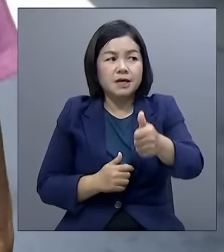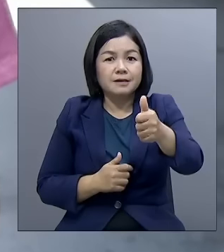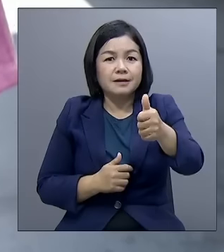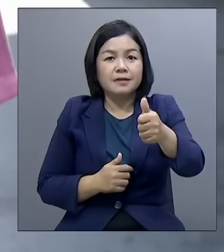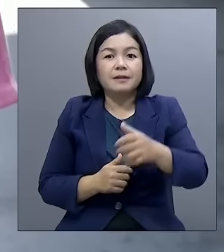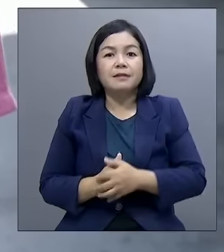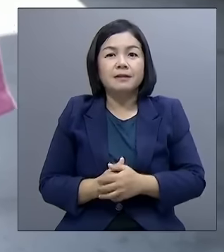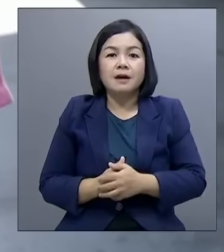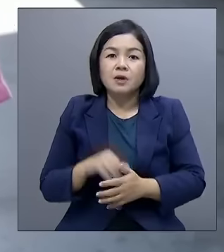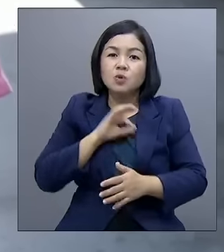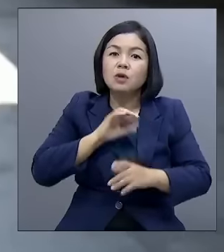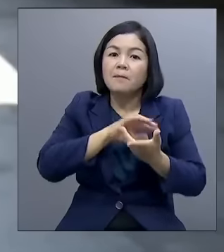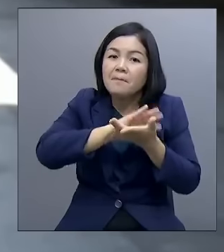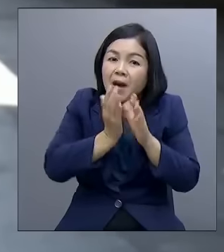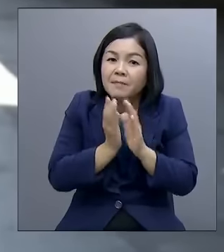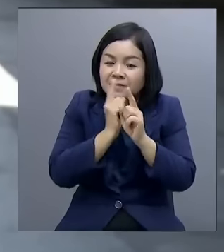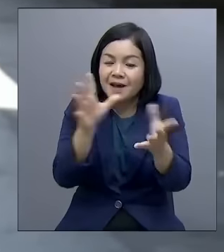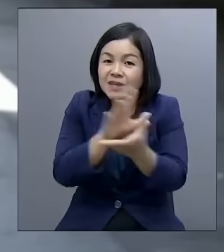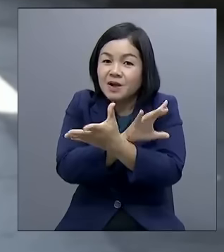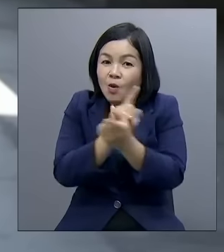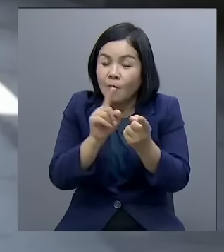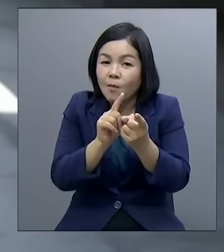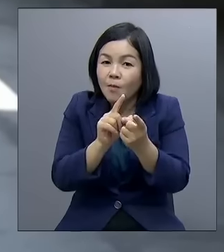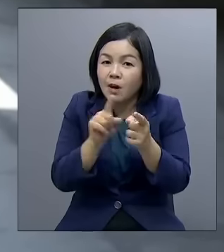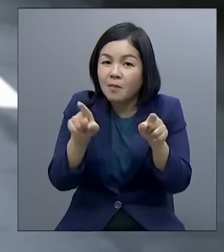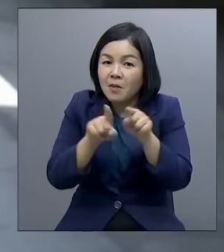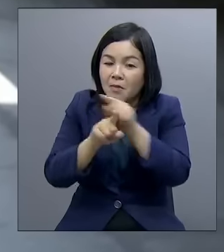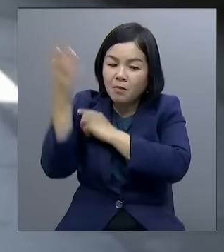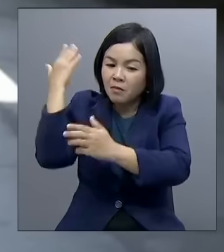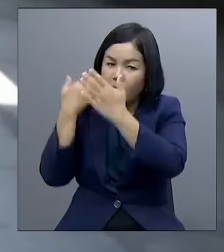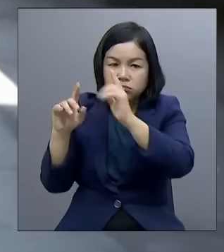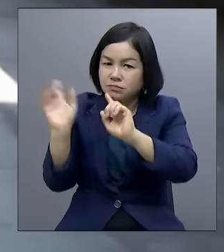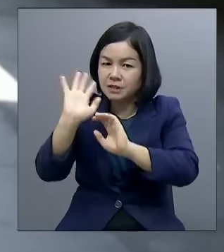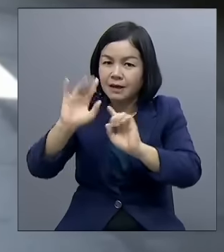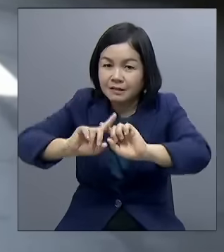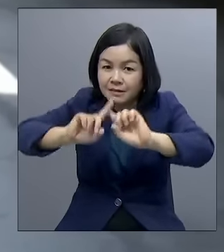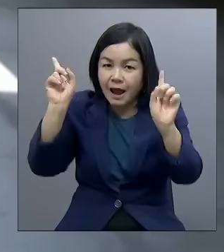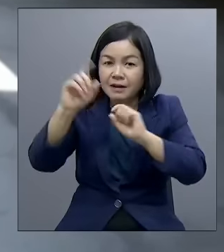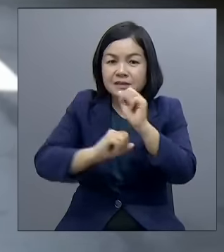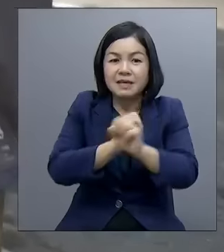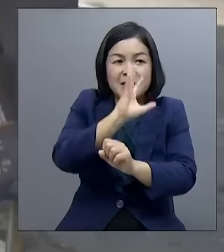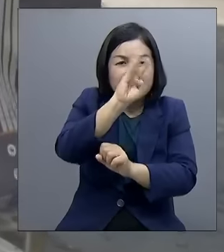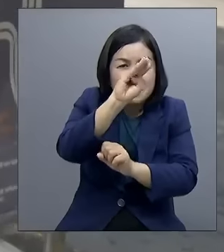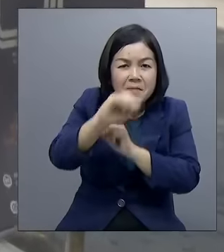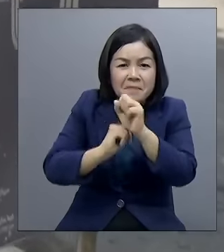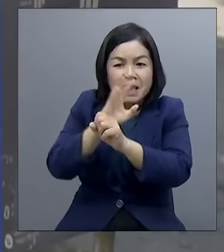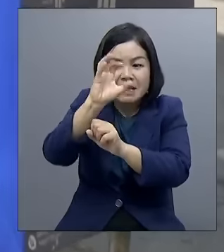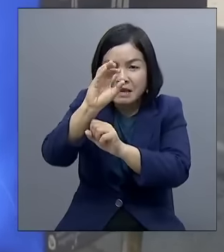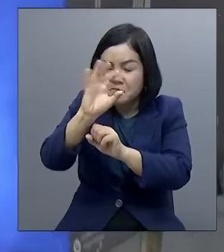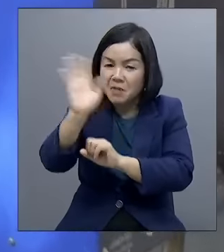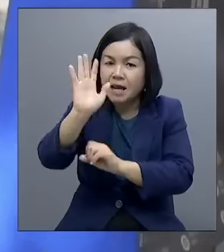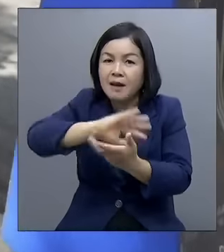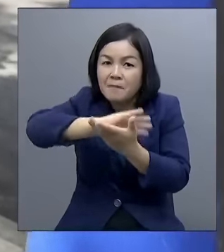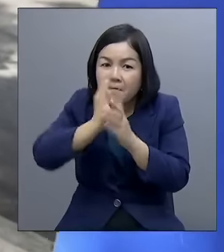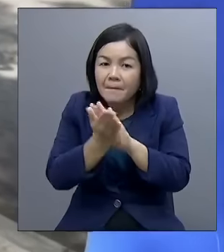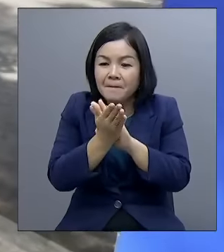ก็มันก็ตับตำยุคสมัยมันจะไม่เหมือนกับสมัยก่อนแล้วเมื่อสัก 4-50 ปีที่แล้วปรับปรุงความสะอาด